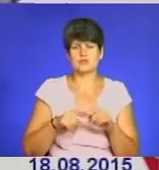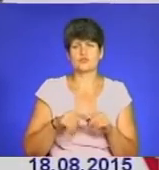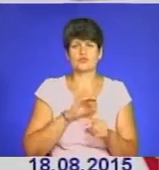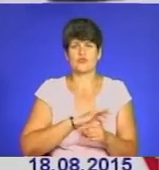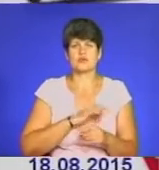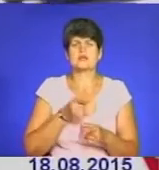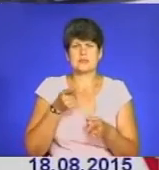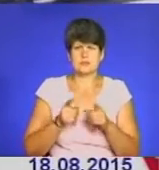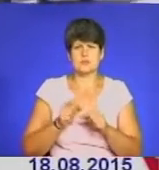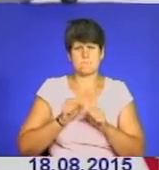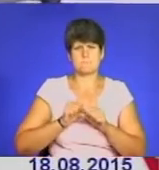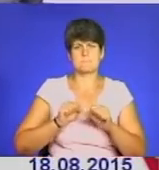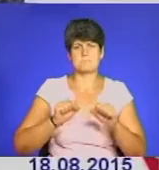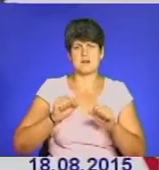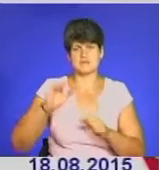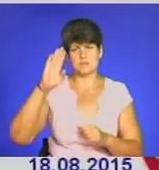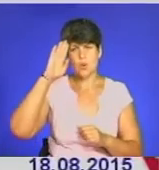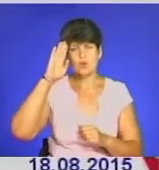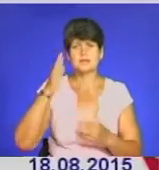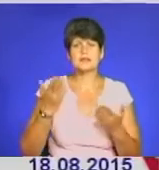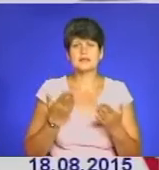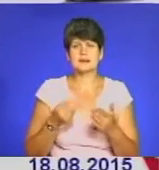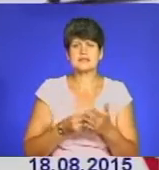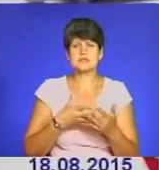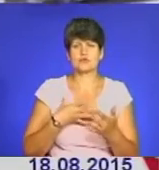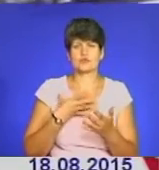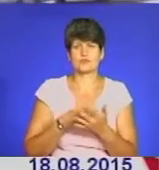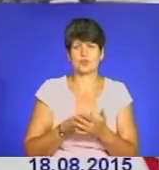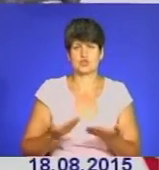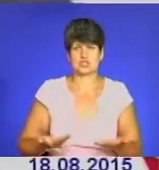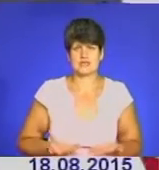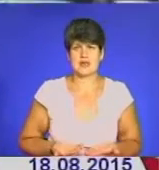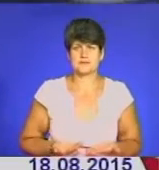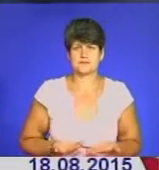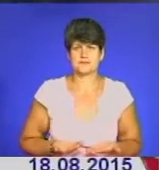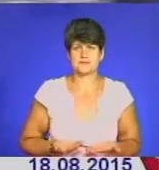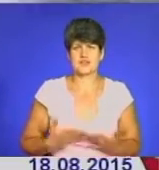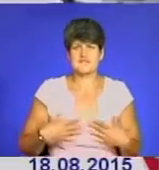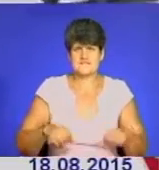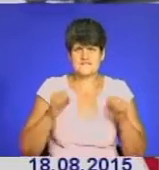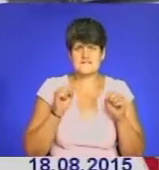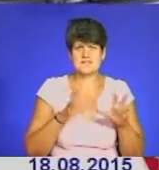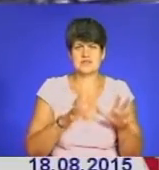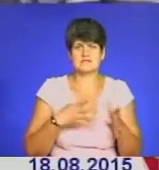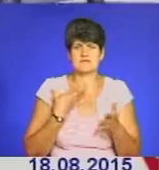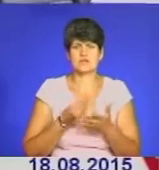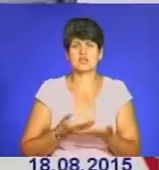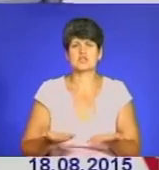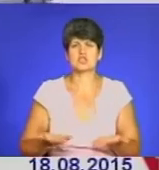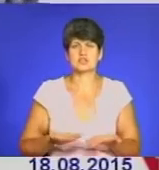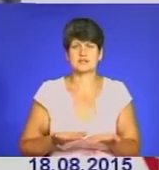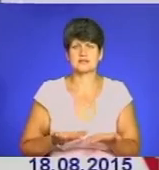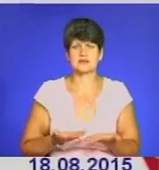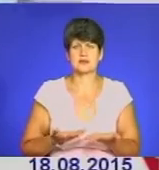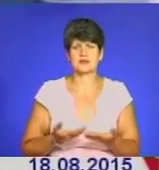справжнього патріота, який ціною власного життя, віддав власне життя як в